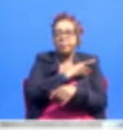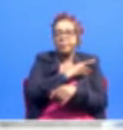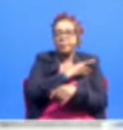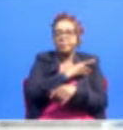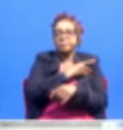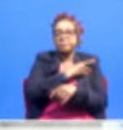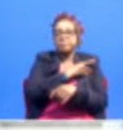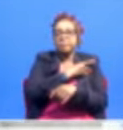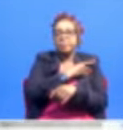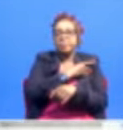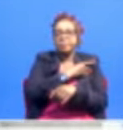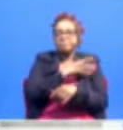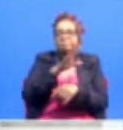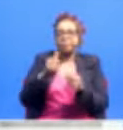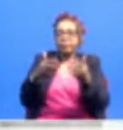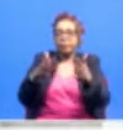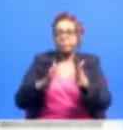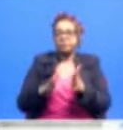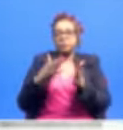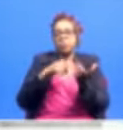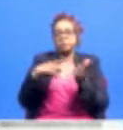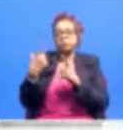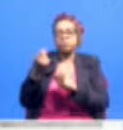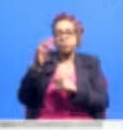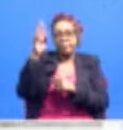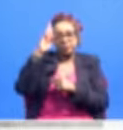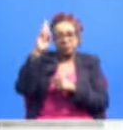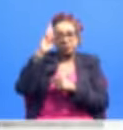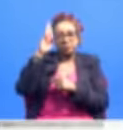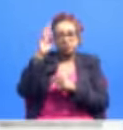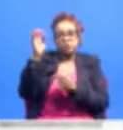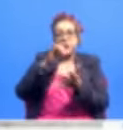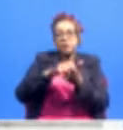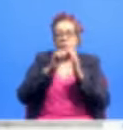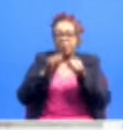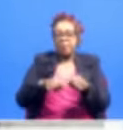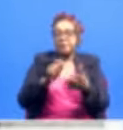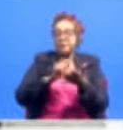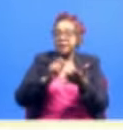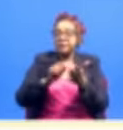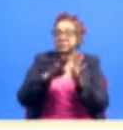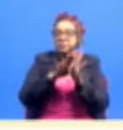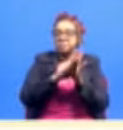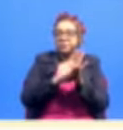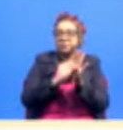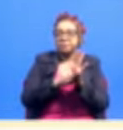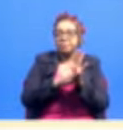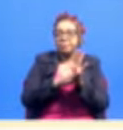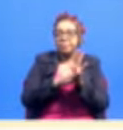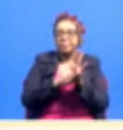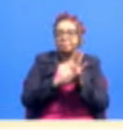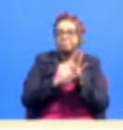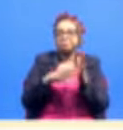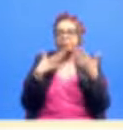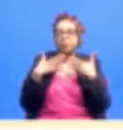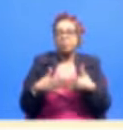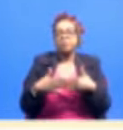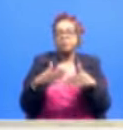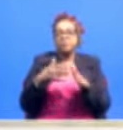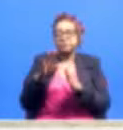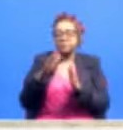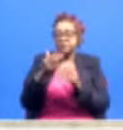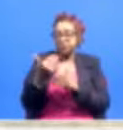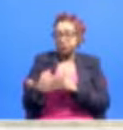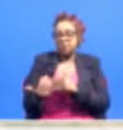mochari hata kwenda polisi tukaangisha statement, maana kwa najua ni moto. Mwili wake pamoja na mwanawe